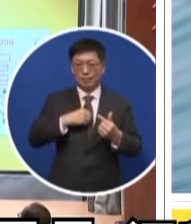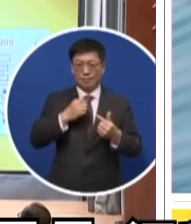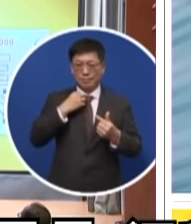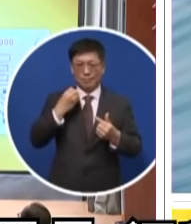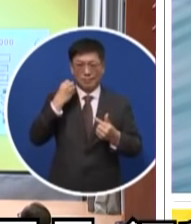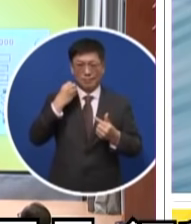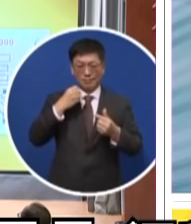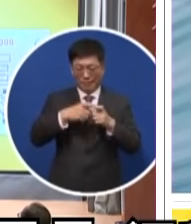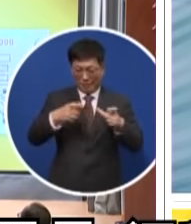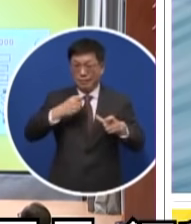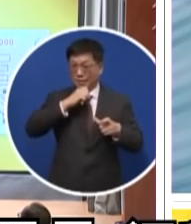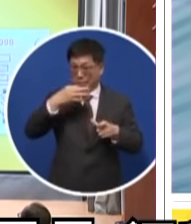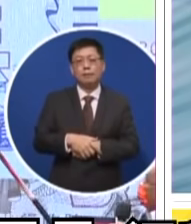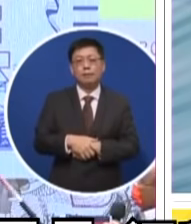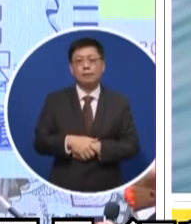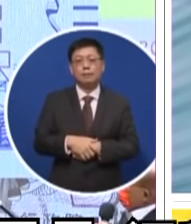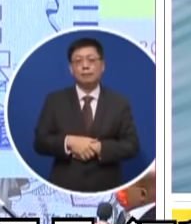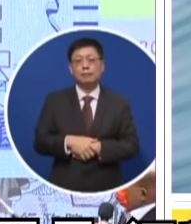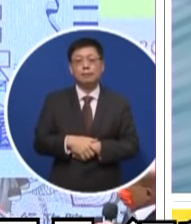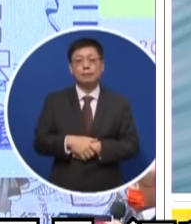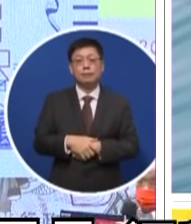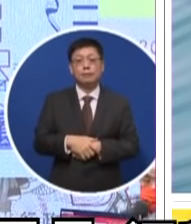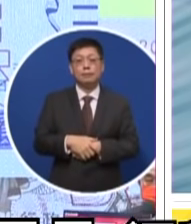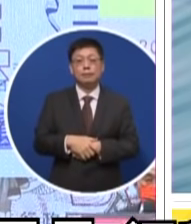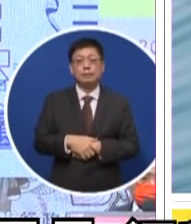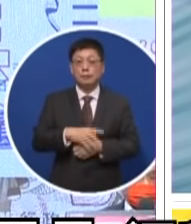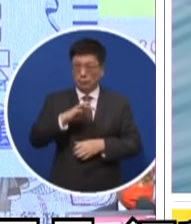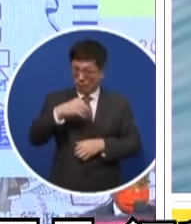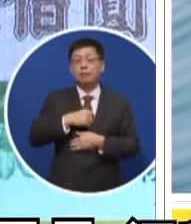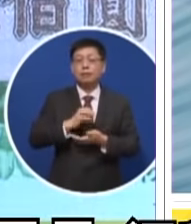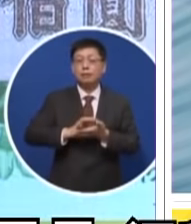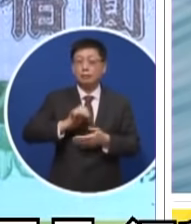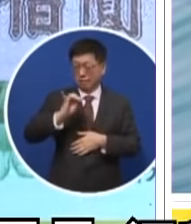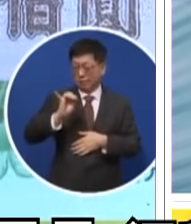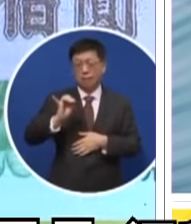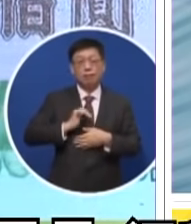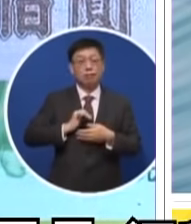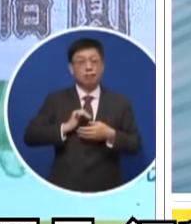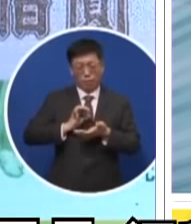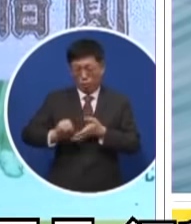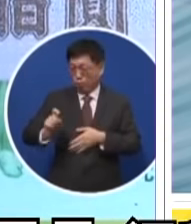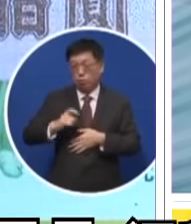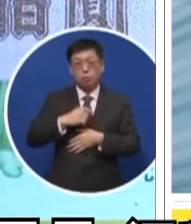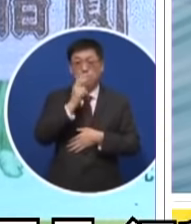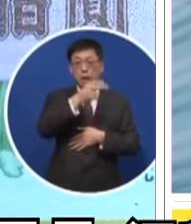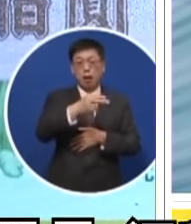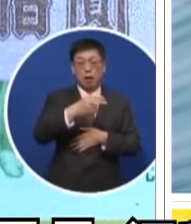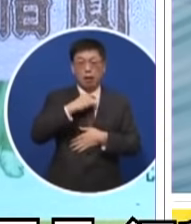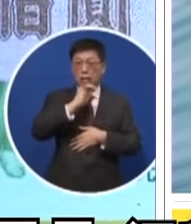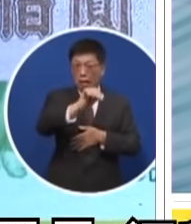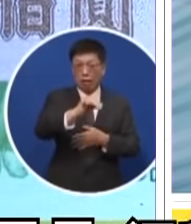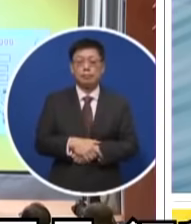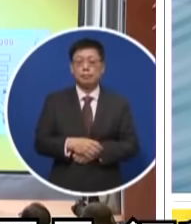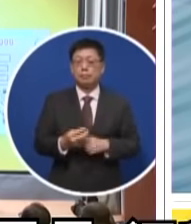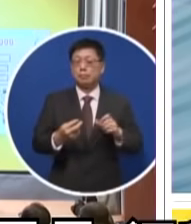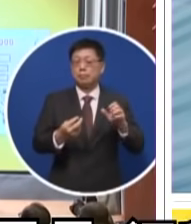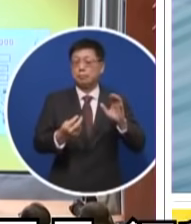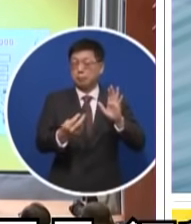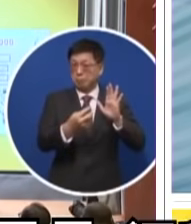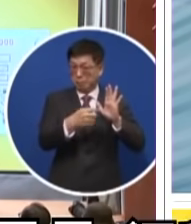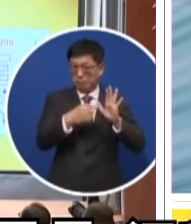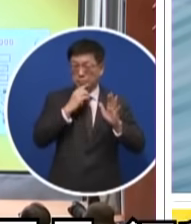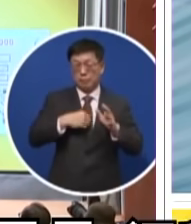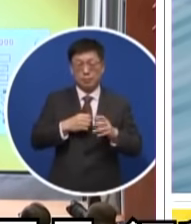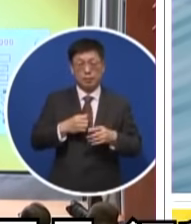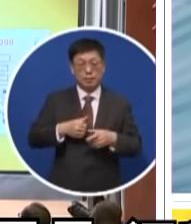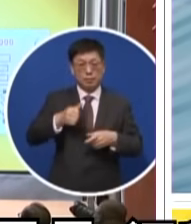了就可以马上领到。我阁改改水，讲歹势啦，是9月25号才会当来设定，讲你要去多位领，不是这个时